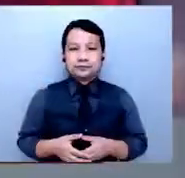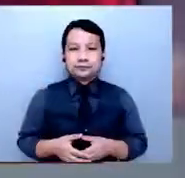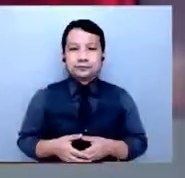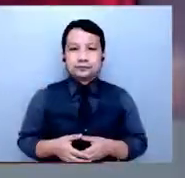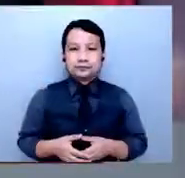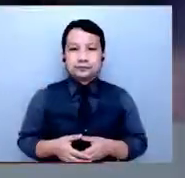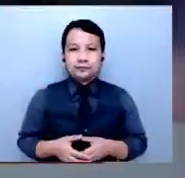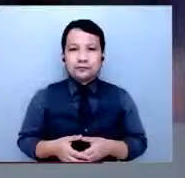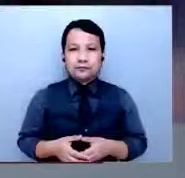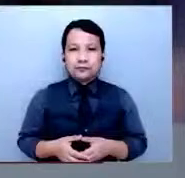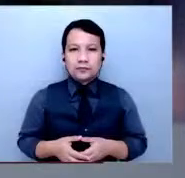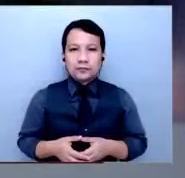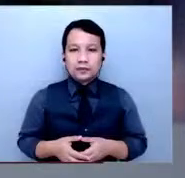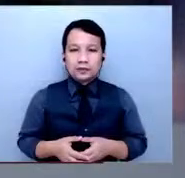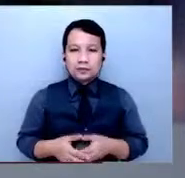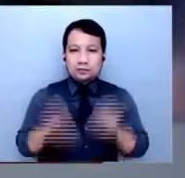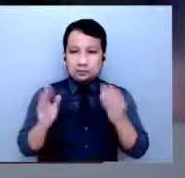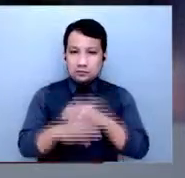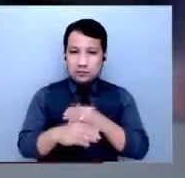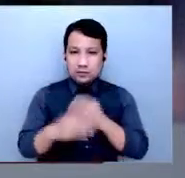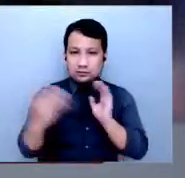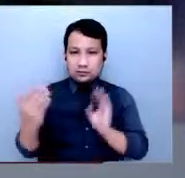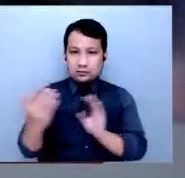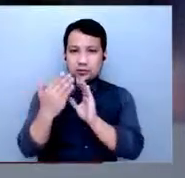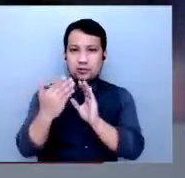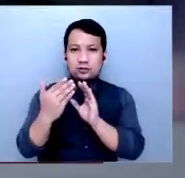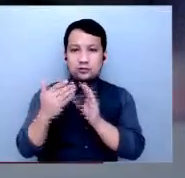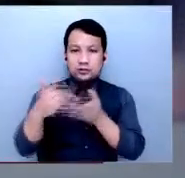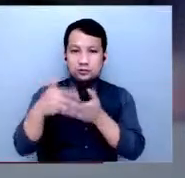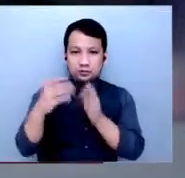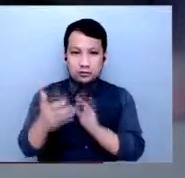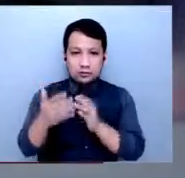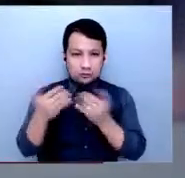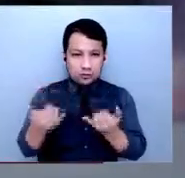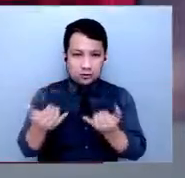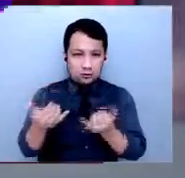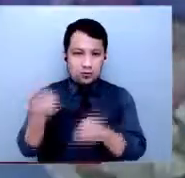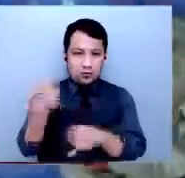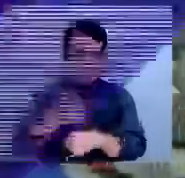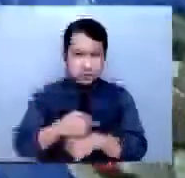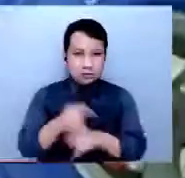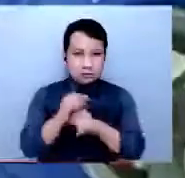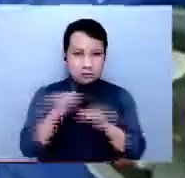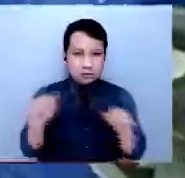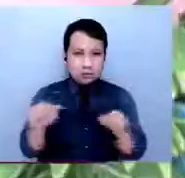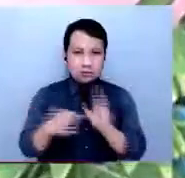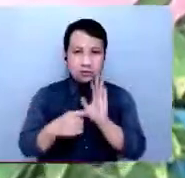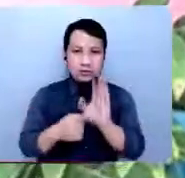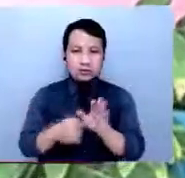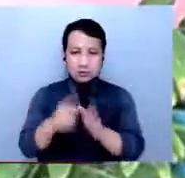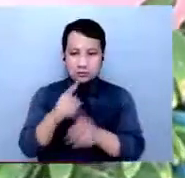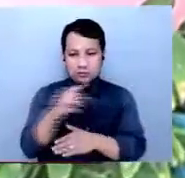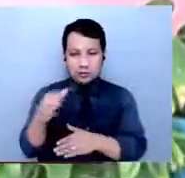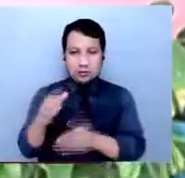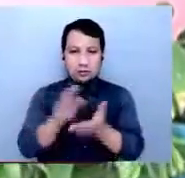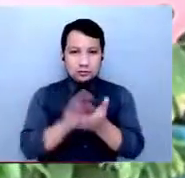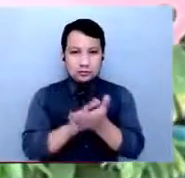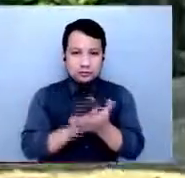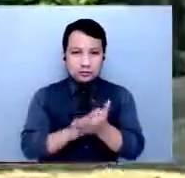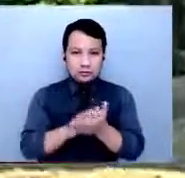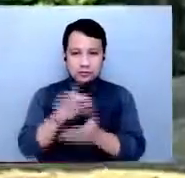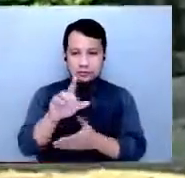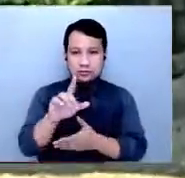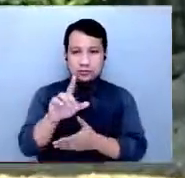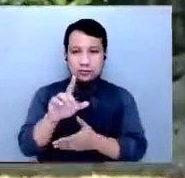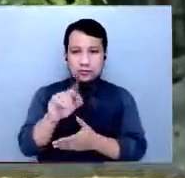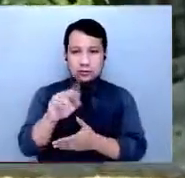to face-to-face classes na ang ilang estudyante ngayong araw. Kabilang sa 100 public schools ang Longos Elementary School